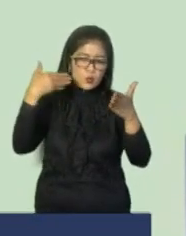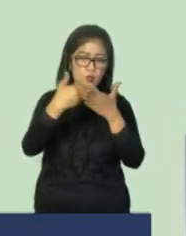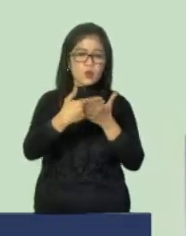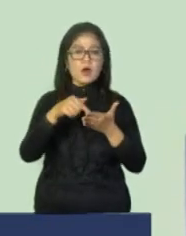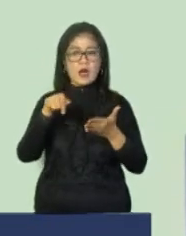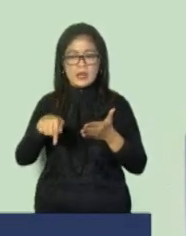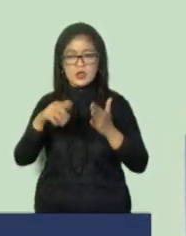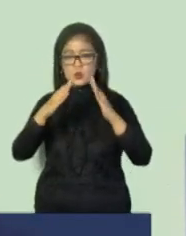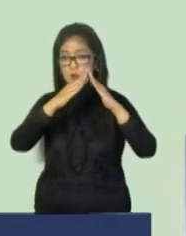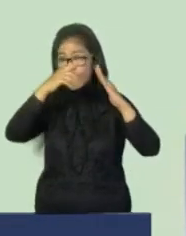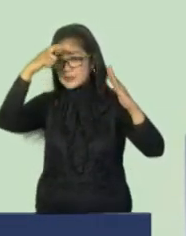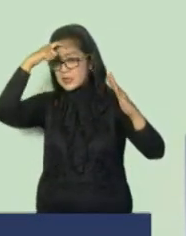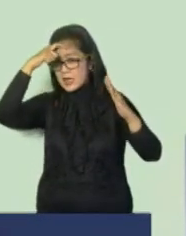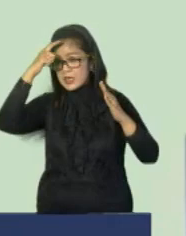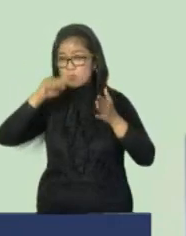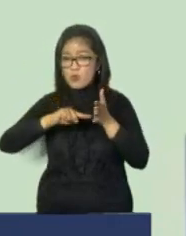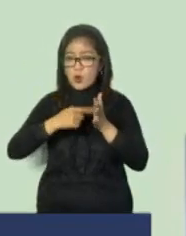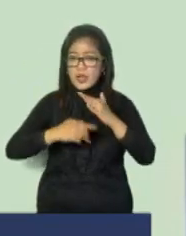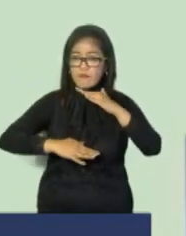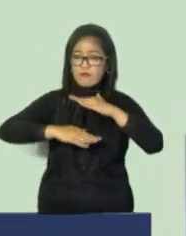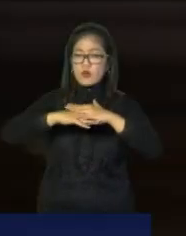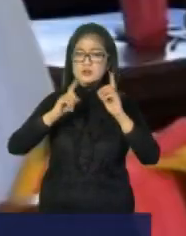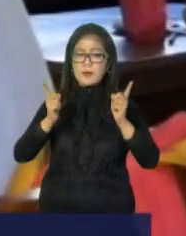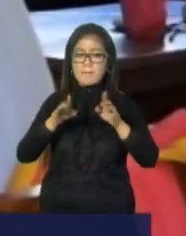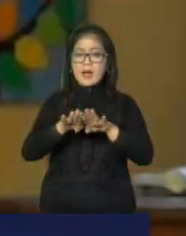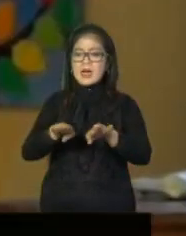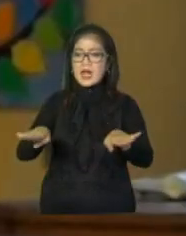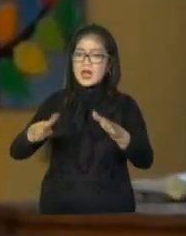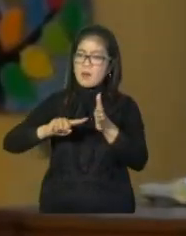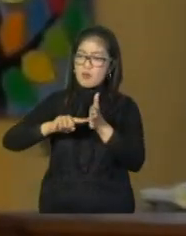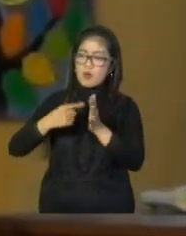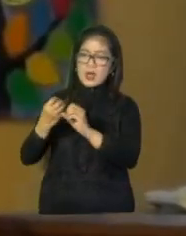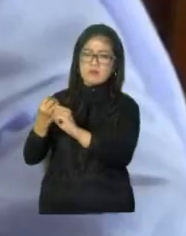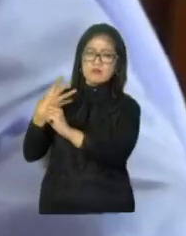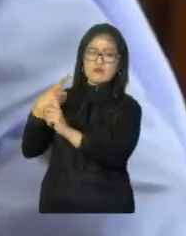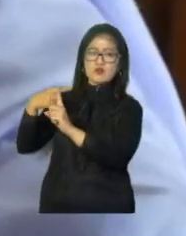poliklinik demam. Dengan apa? Dengan anak sekolah yang terpapar.